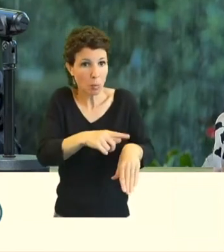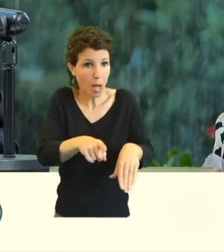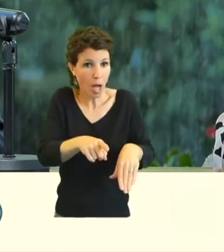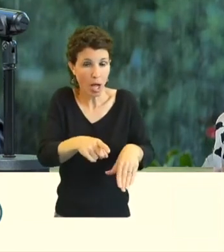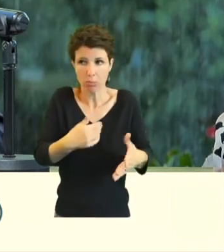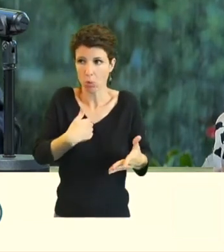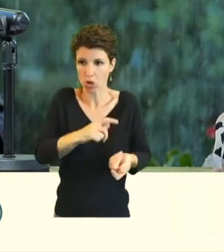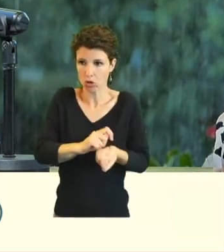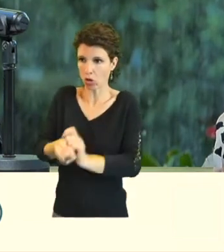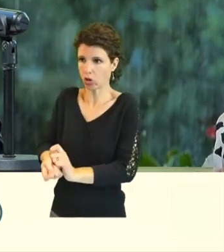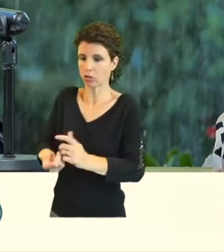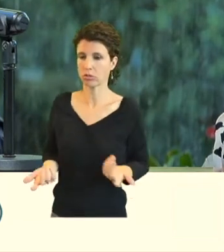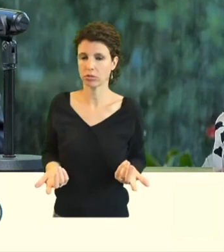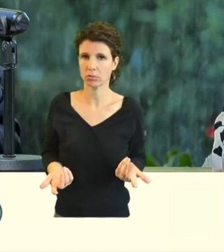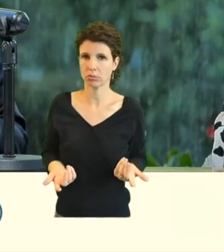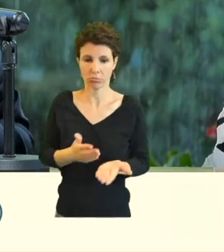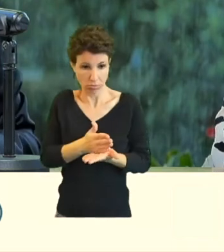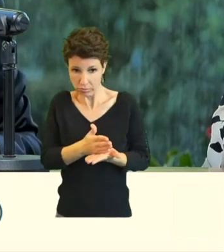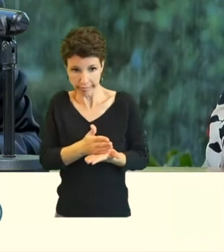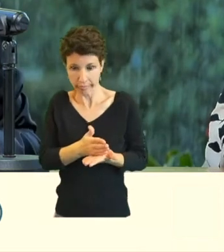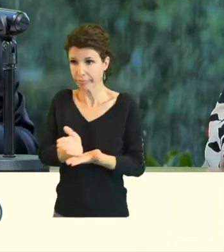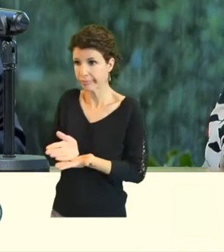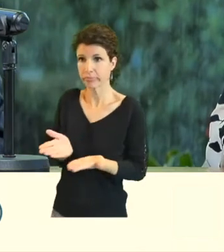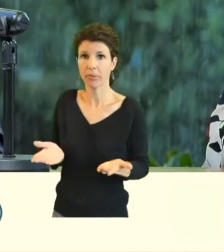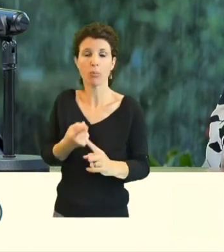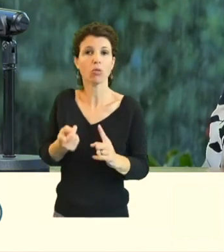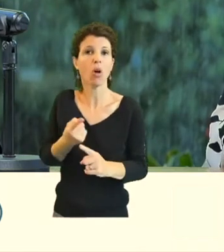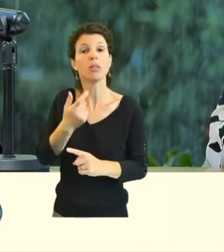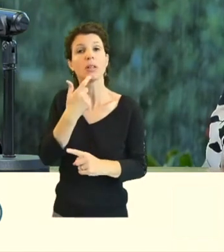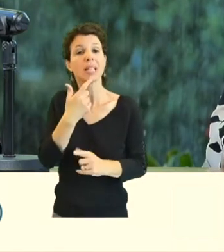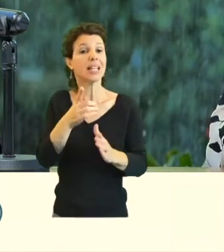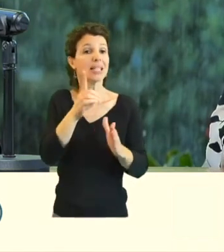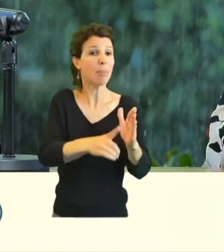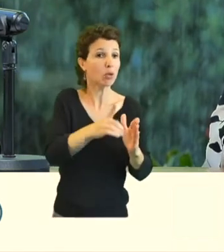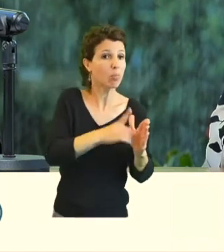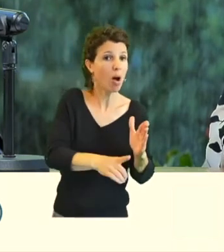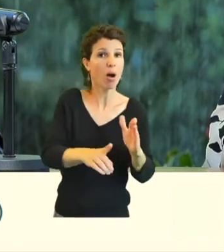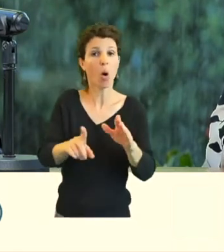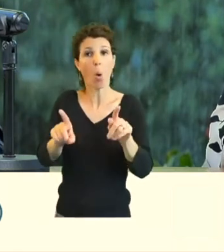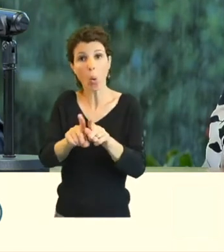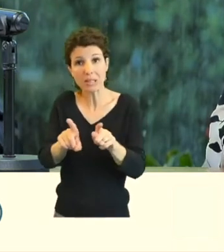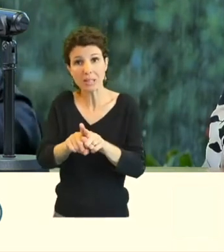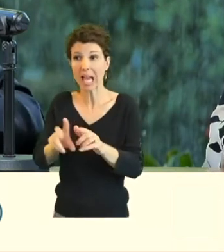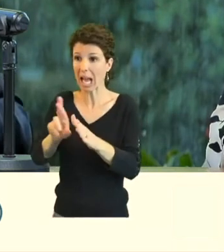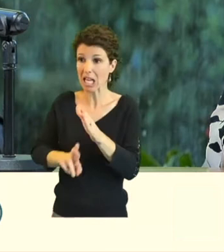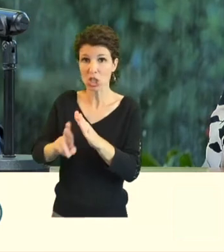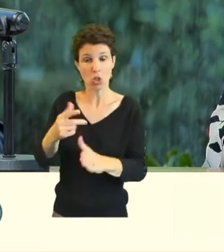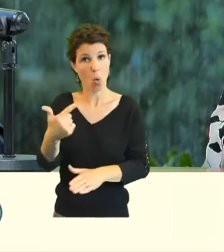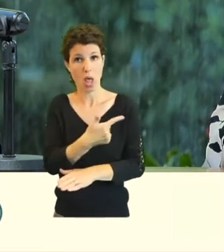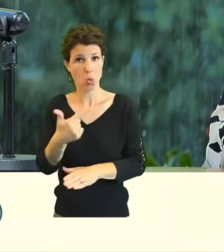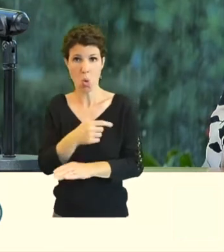d'épaule. Et donc, à partir du moment où et le département et la région étaient capables de nous cofinancer de